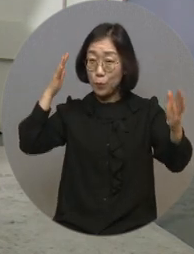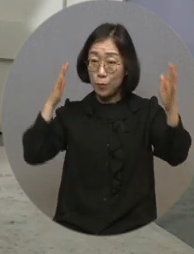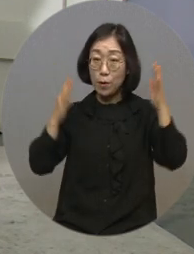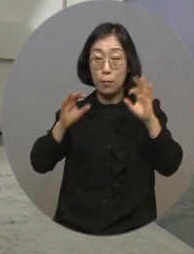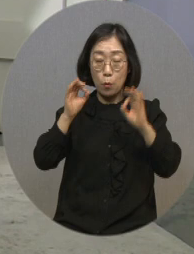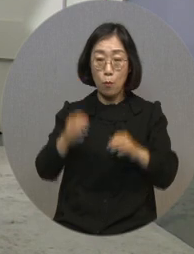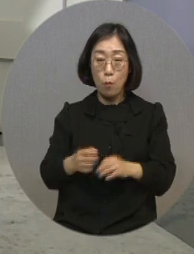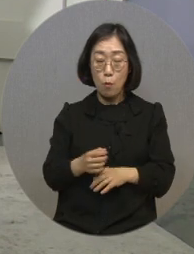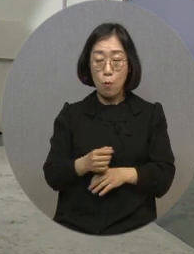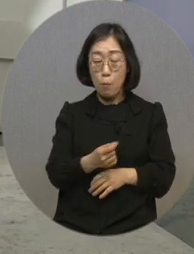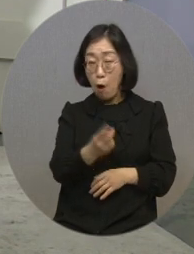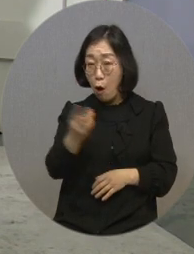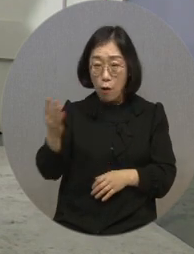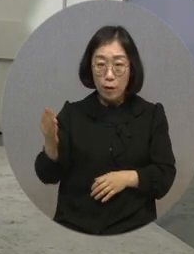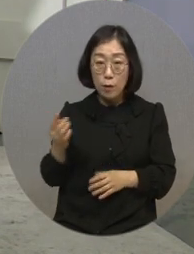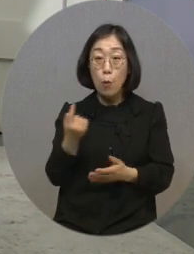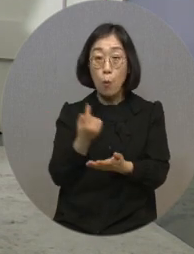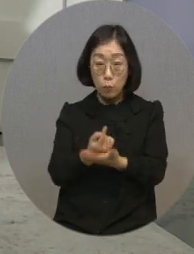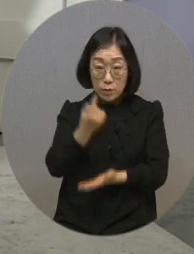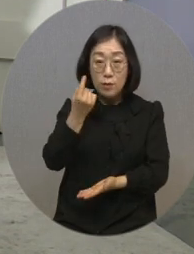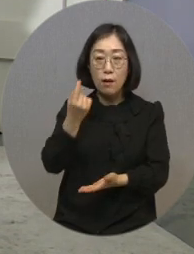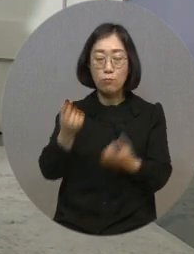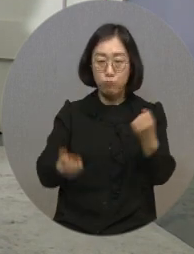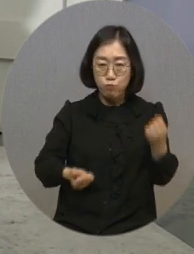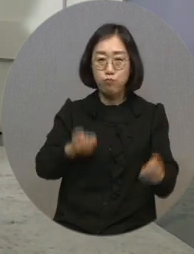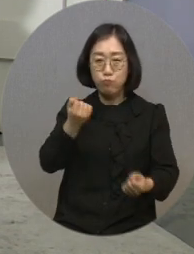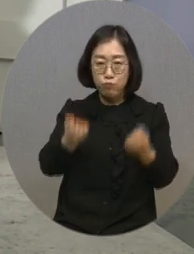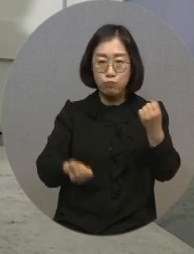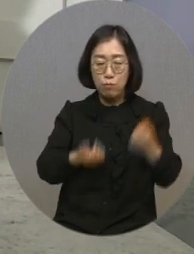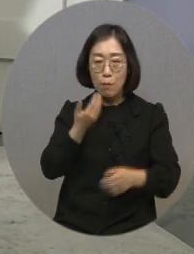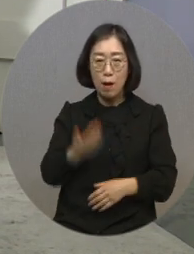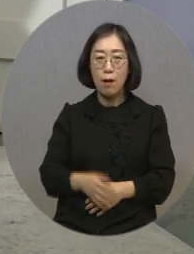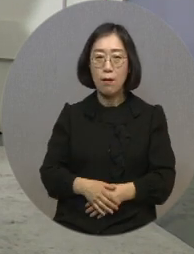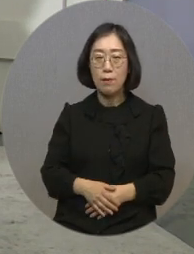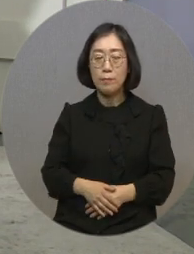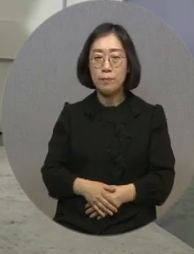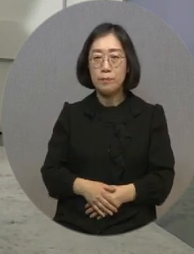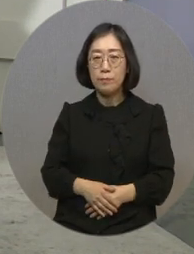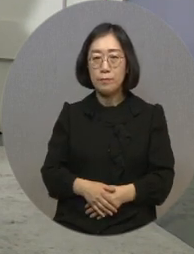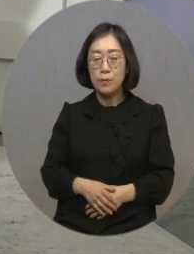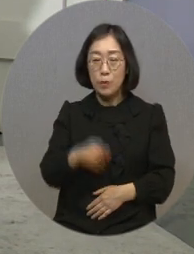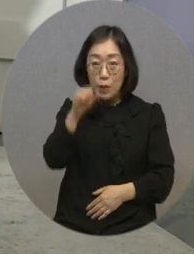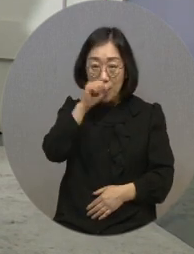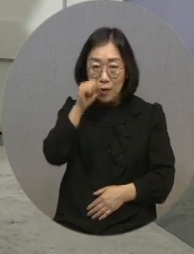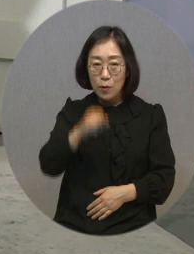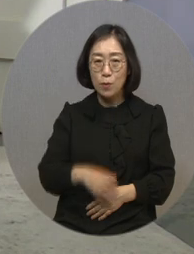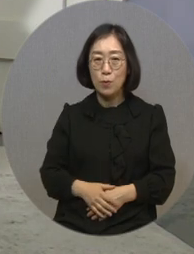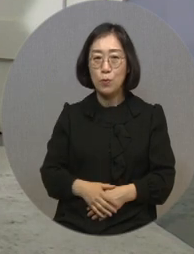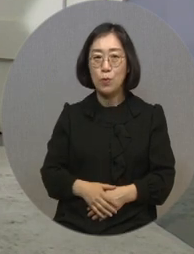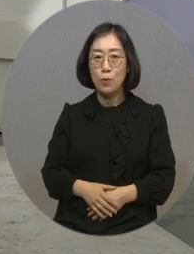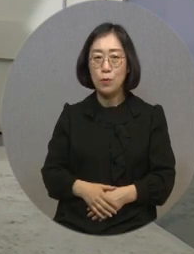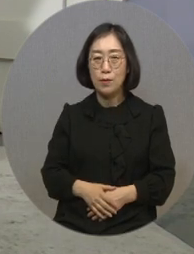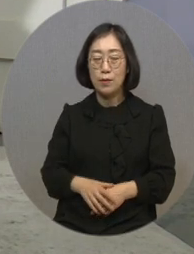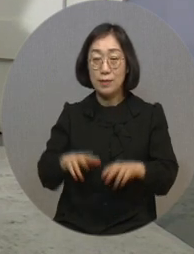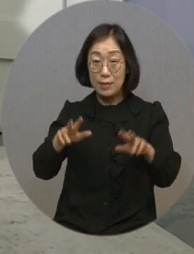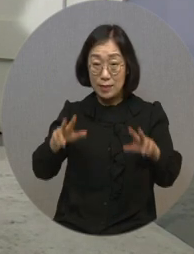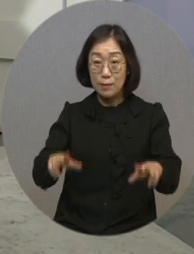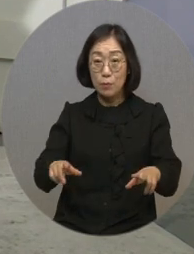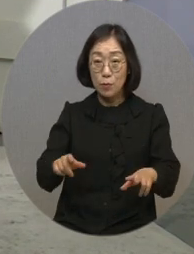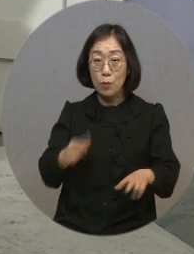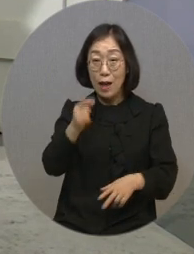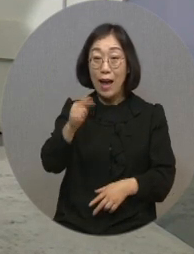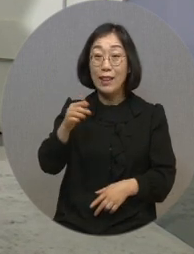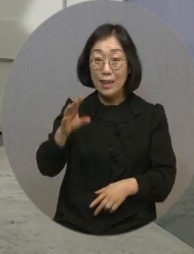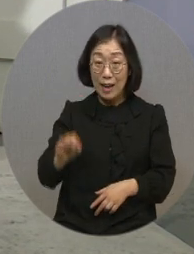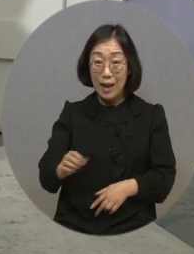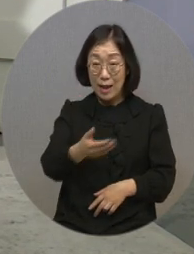않아도 언제든지 자기가 할 수 하면 할 수 있고 그래서 자전거 타는 걸 좋아했고 지금도 한강에 이제 날씨